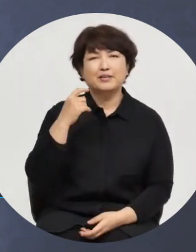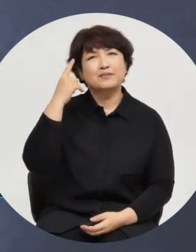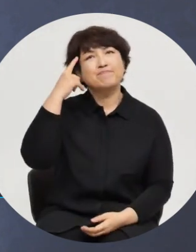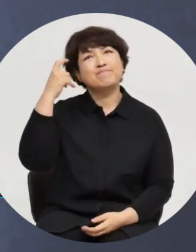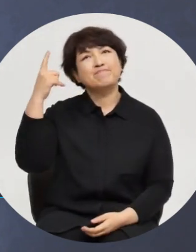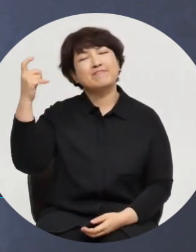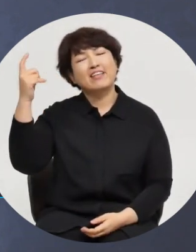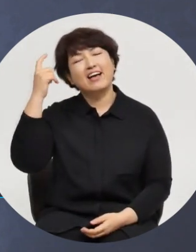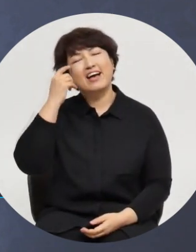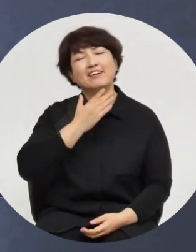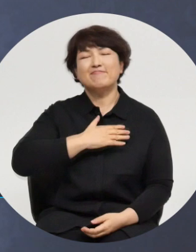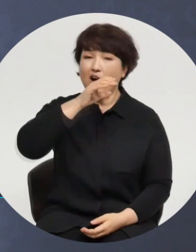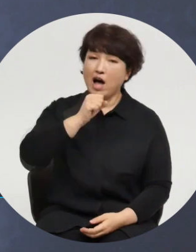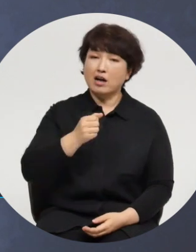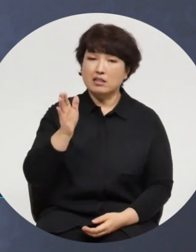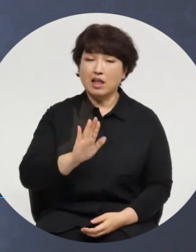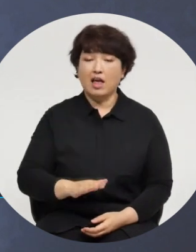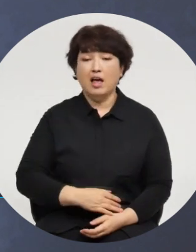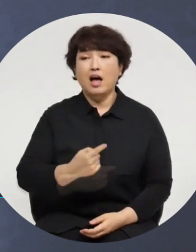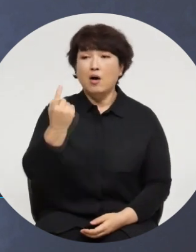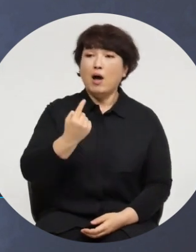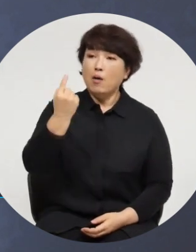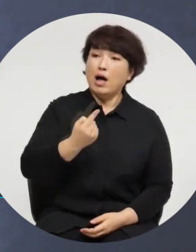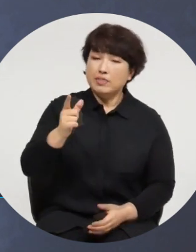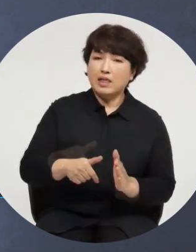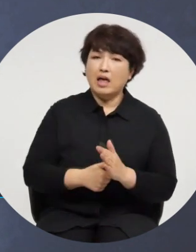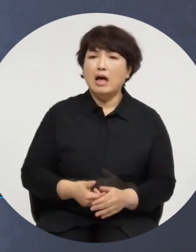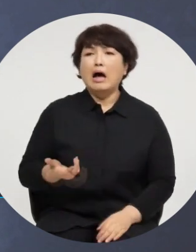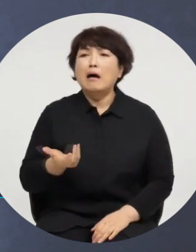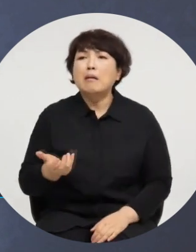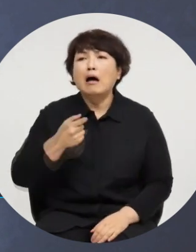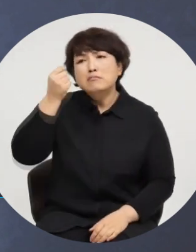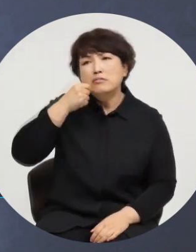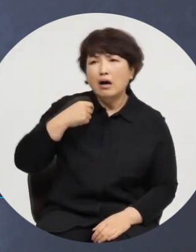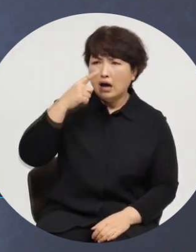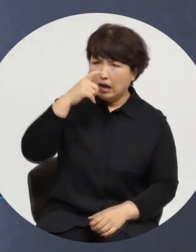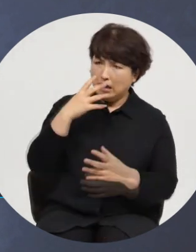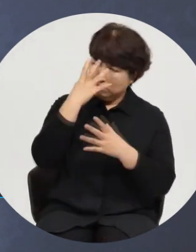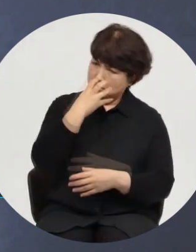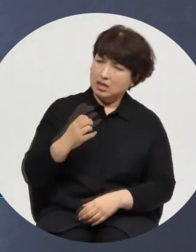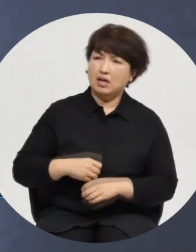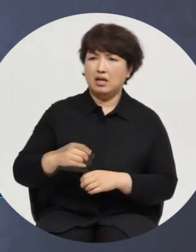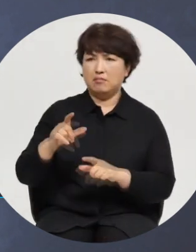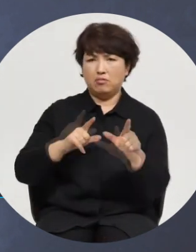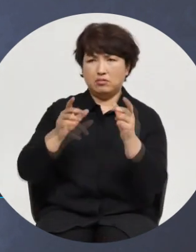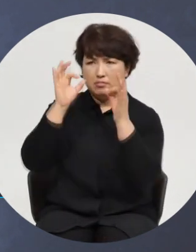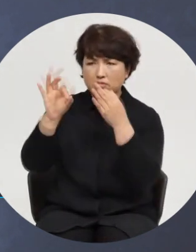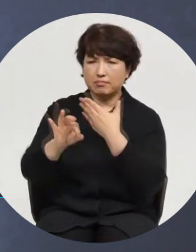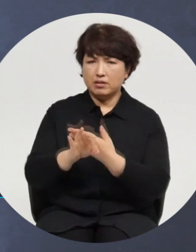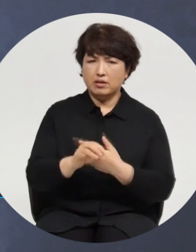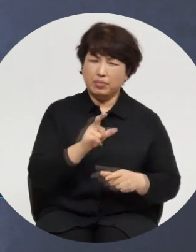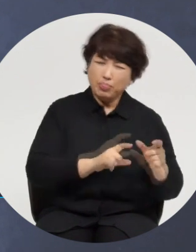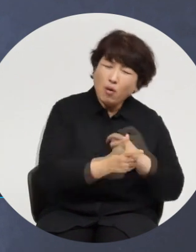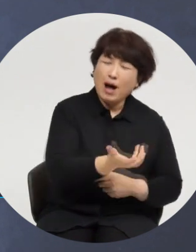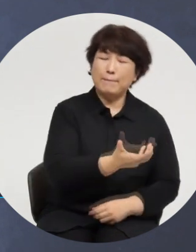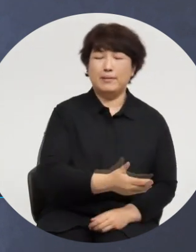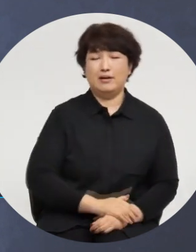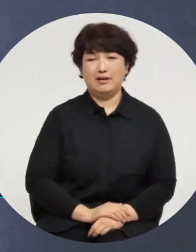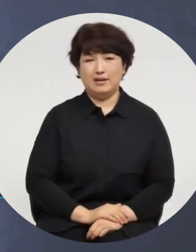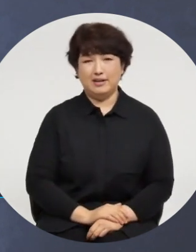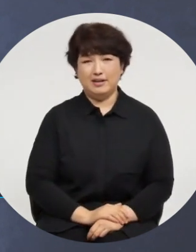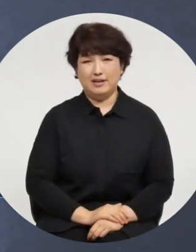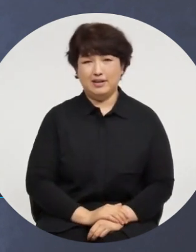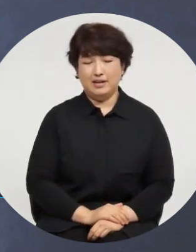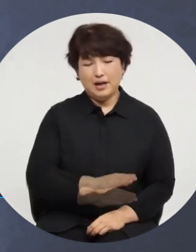가면 옛날에 기억이 있어 가 기분이 좋지 어른 사람마다 아이가 아프지 제 5 1억